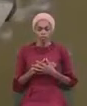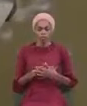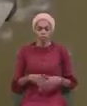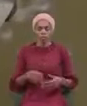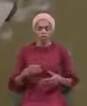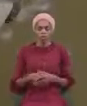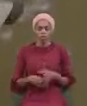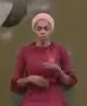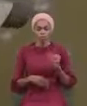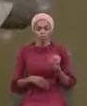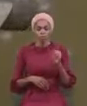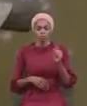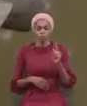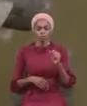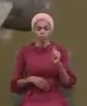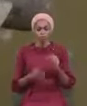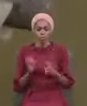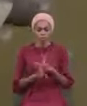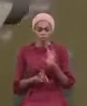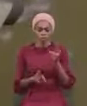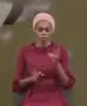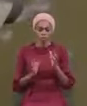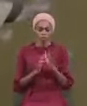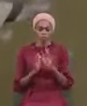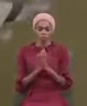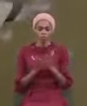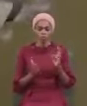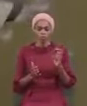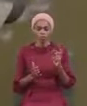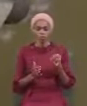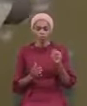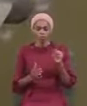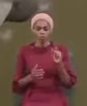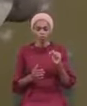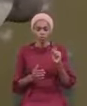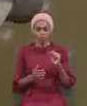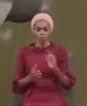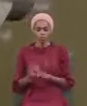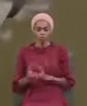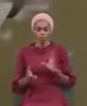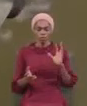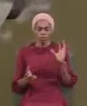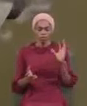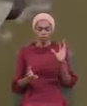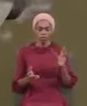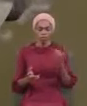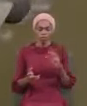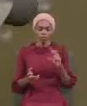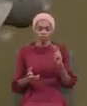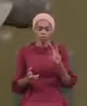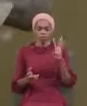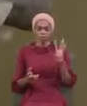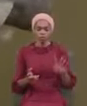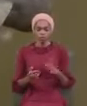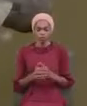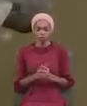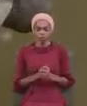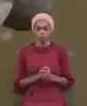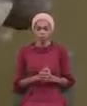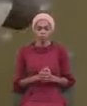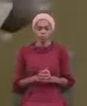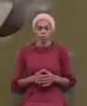verset 24 l'importance d'être obéissant à la Parole de Dieu comme on nous a enseigné